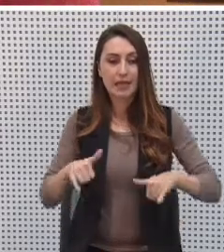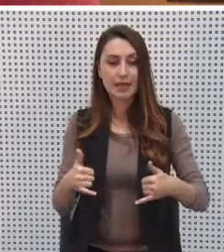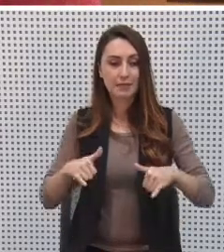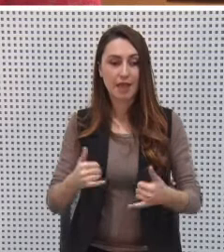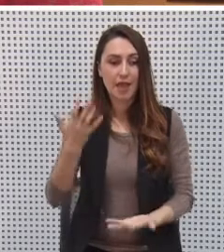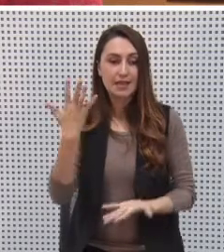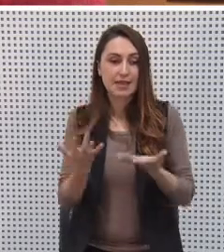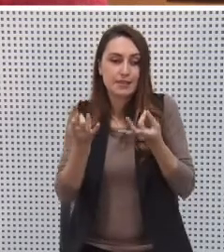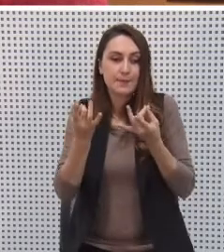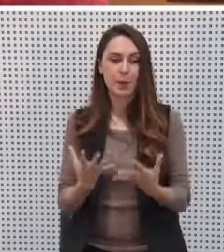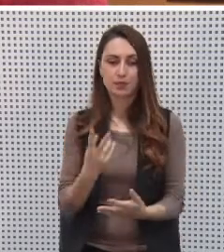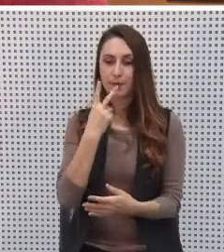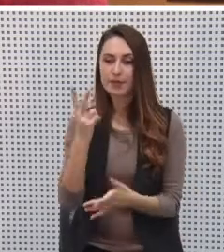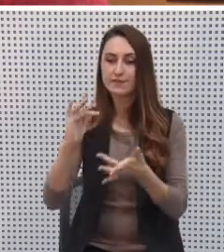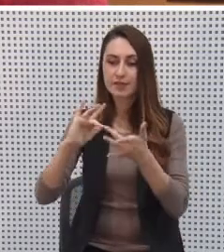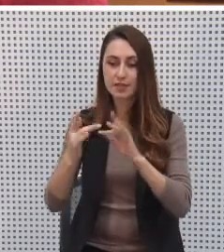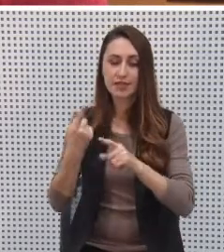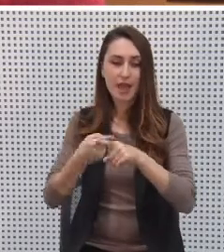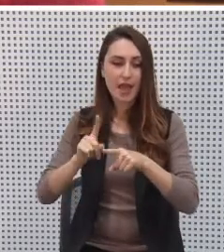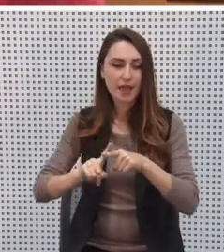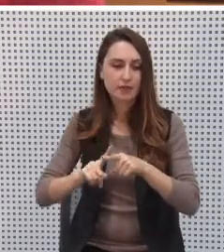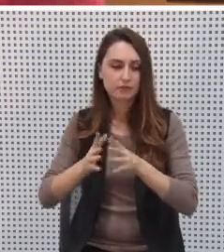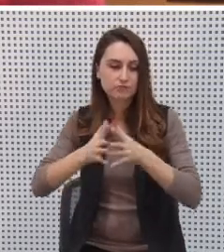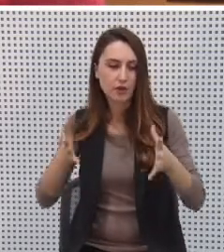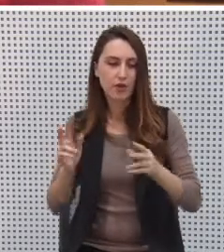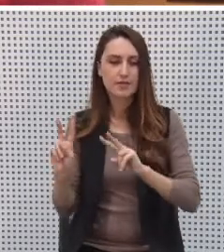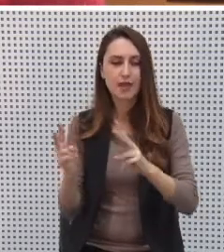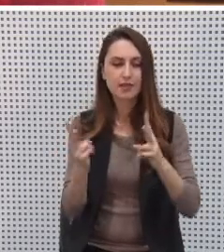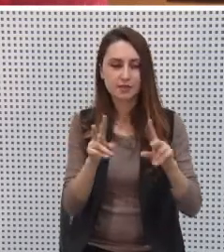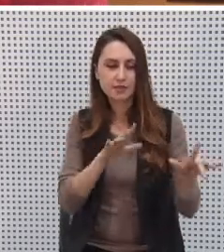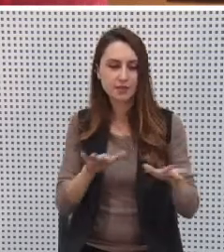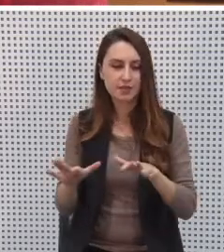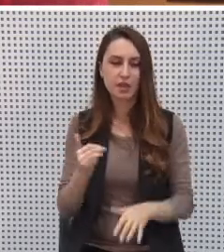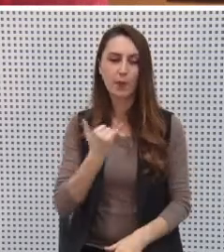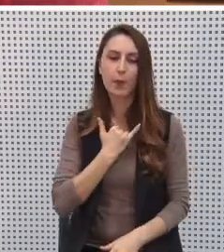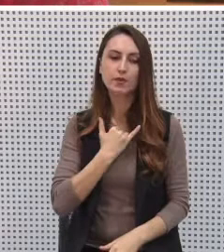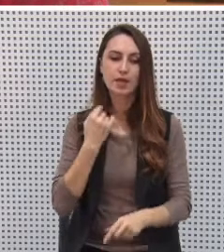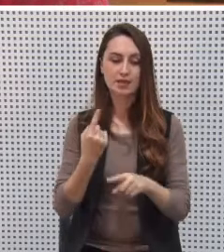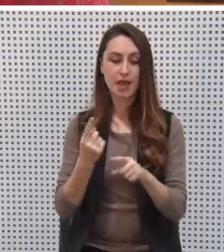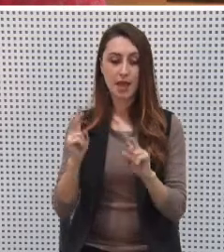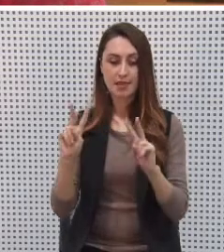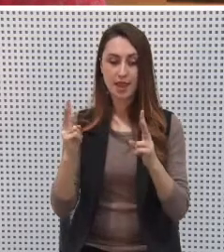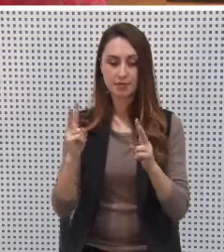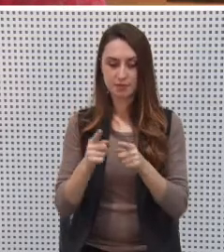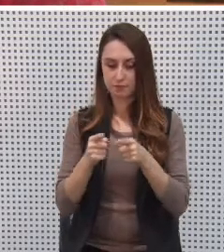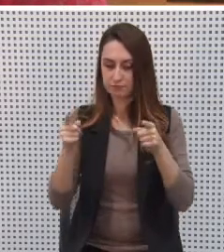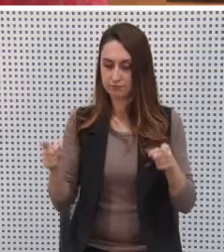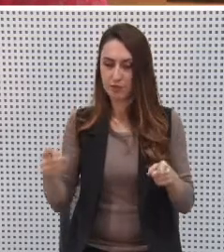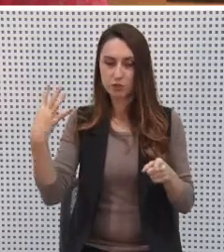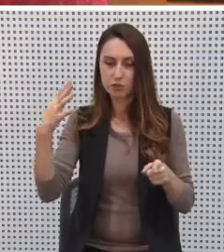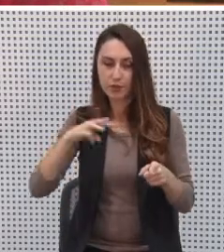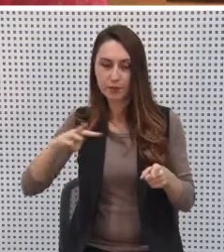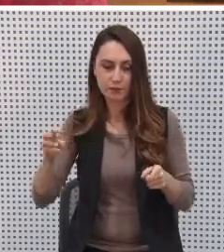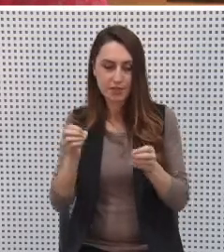Ритмика просто, вот если посмотреть в интернете, это в основном танцы, танцы, движения. У нас это танцы занимают 10